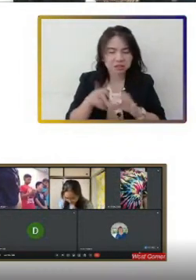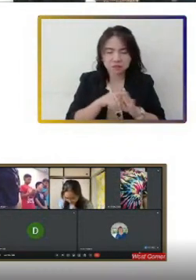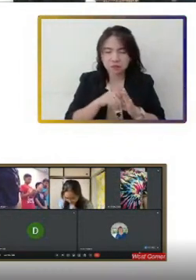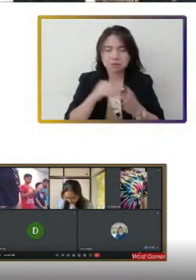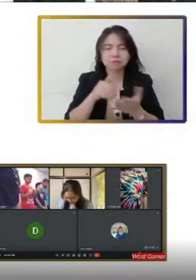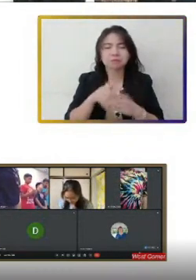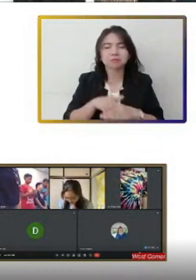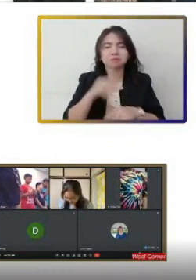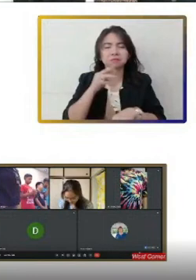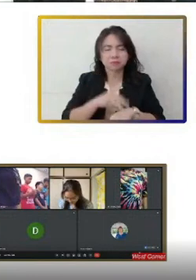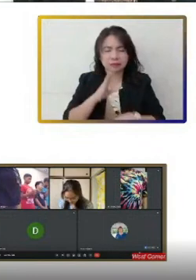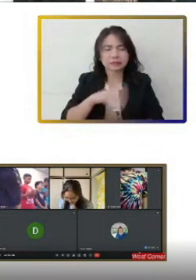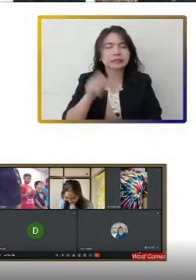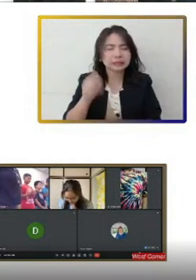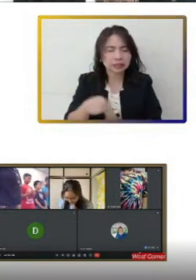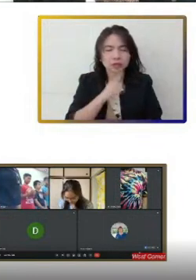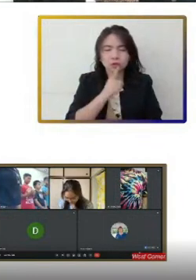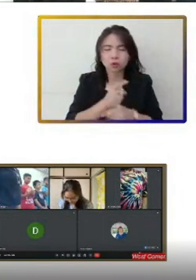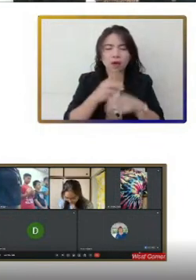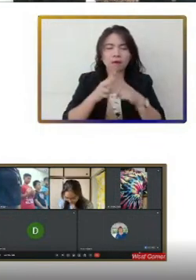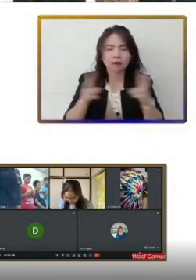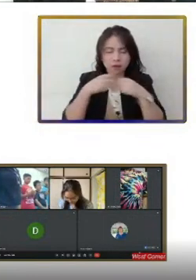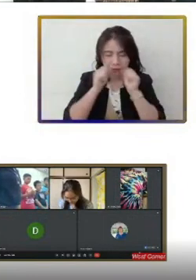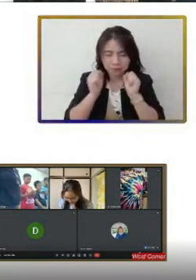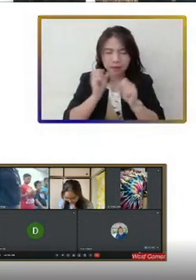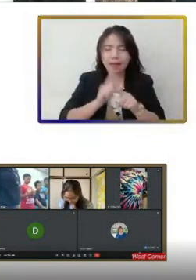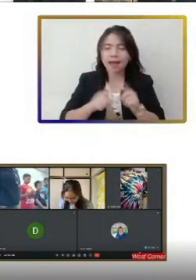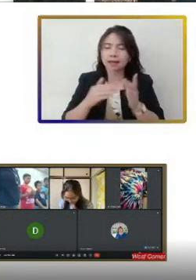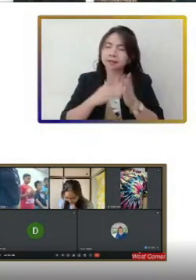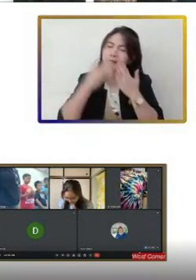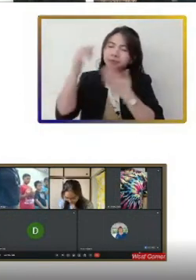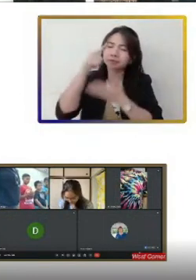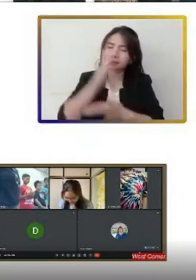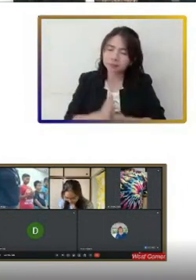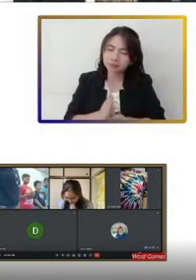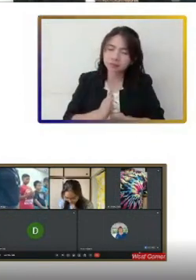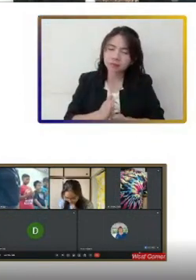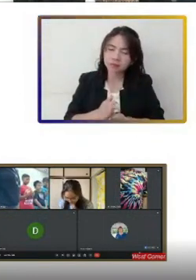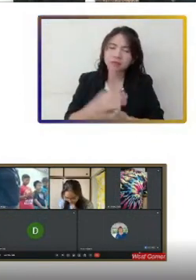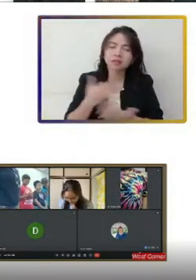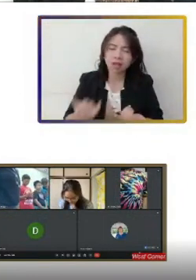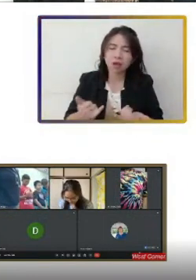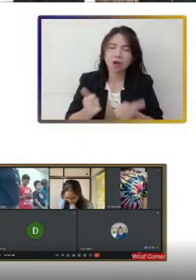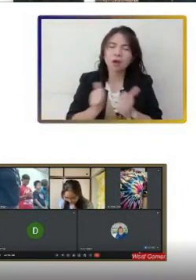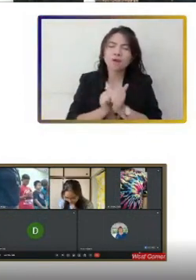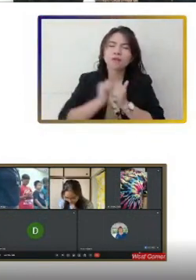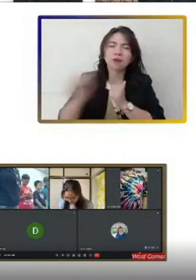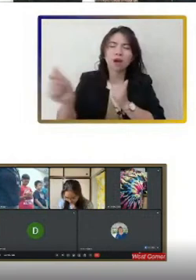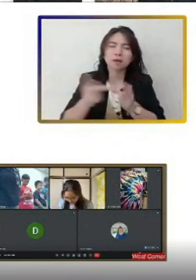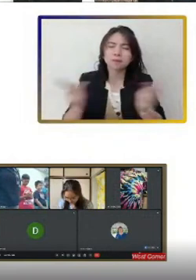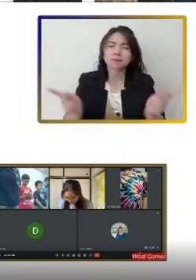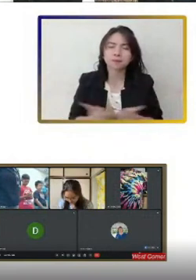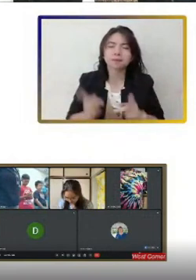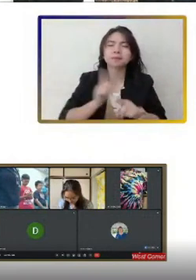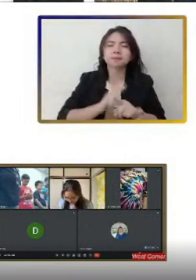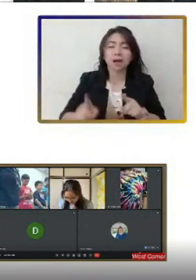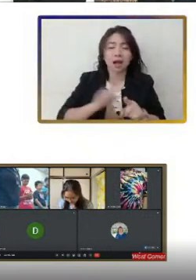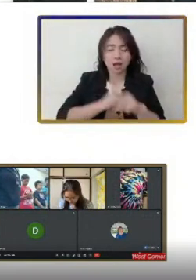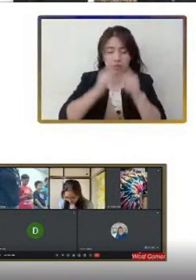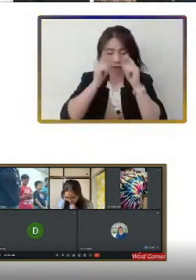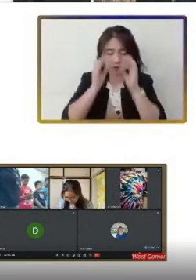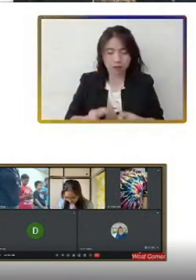naman. Totoo po, Lord, na maraming salamat na kami po ay masamalayang lugar. Nakapag-desisyon pa anak ko si Raipi, sabi